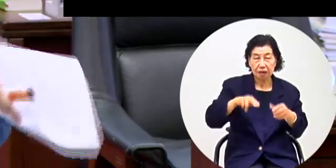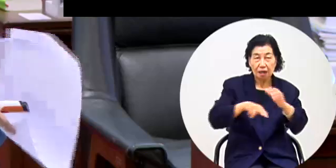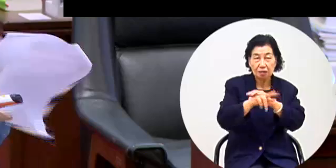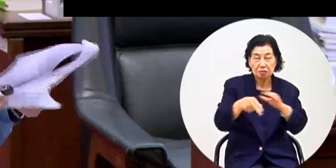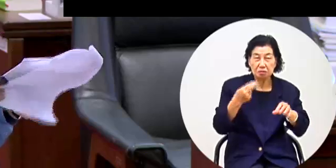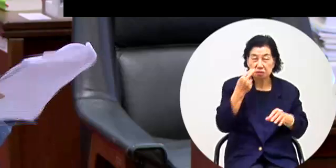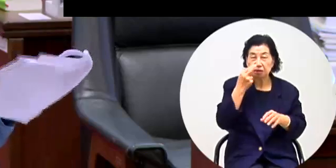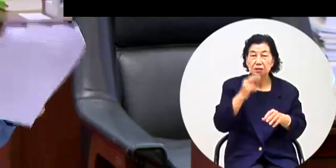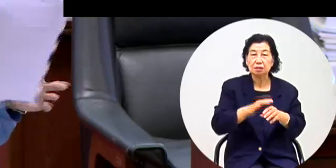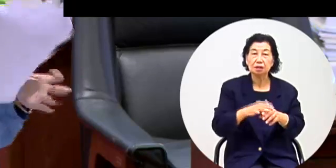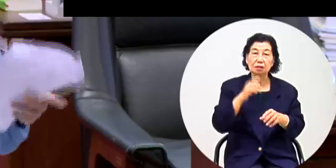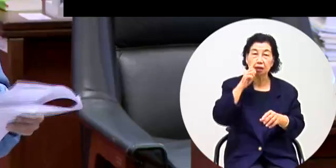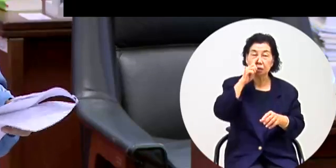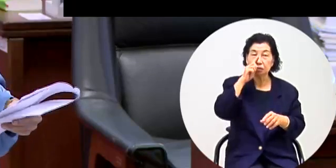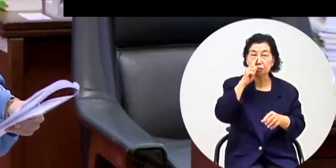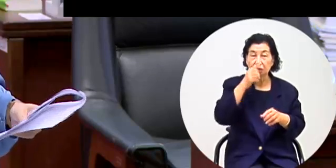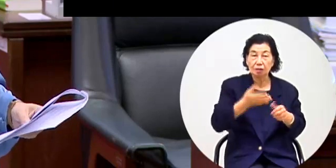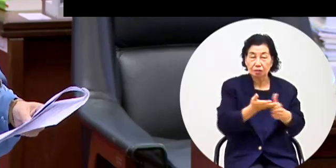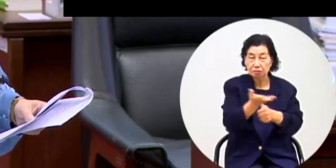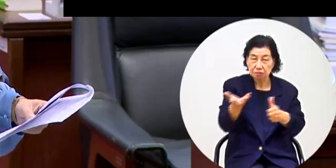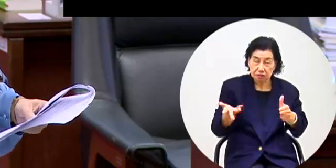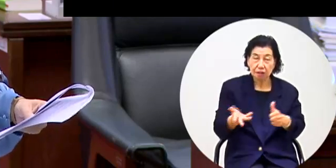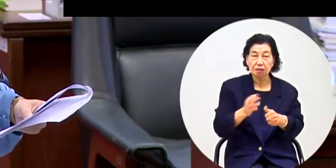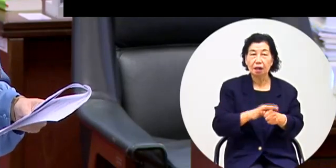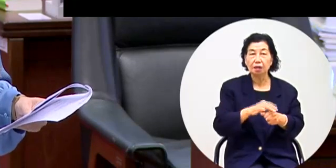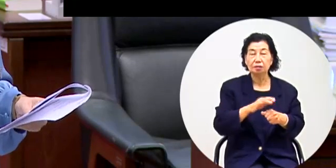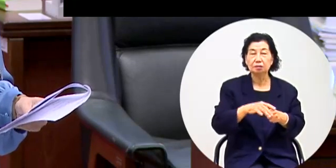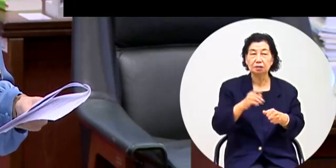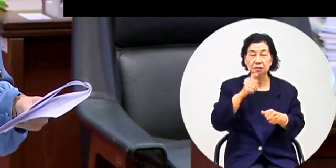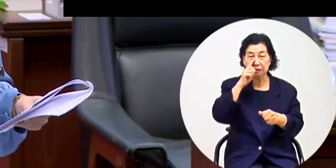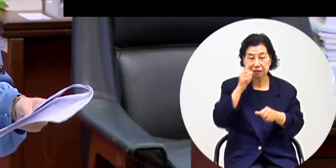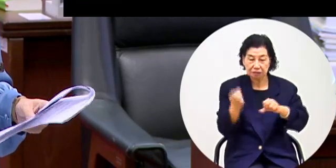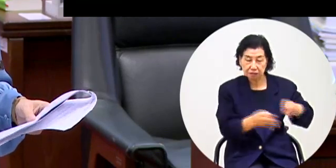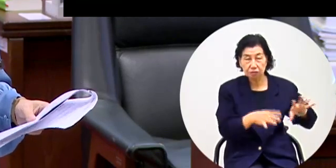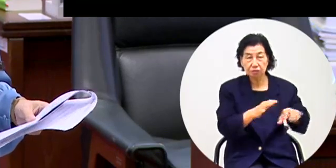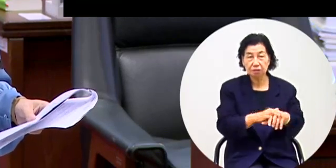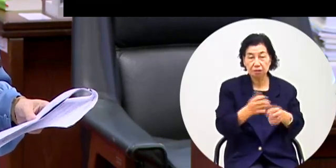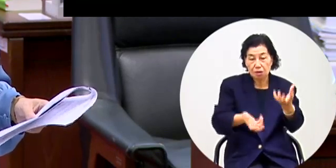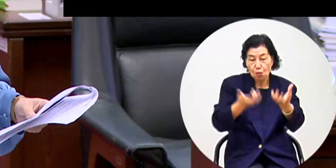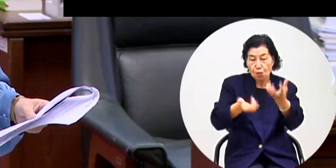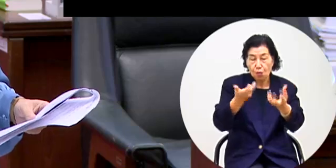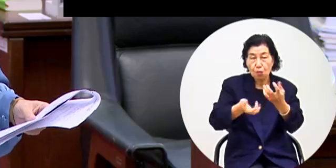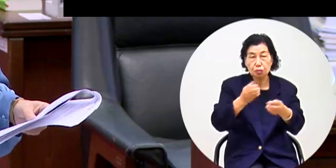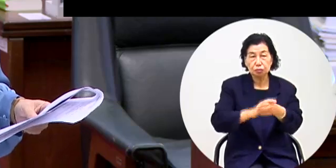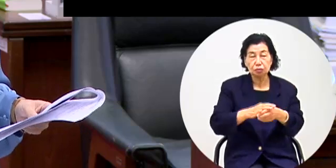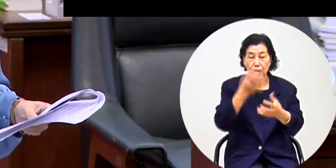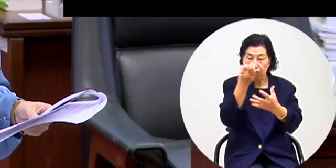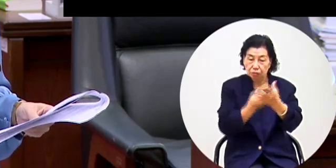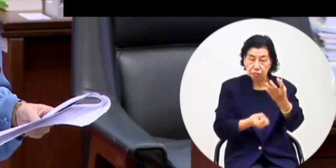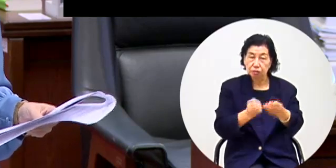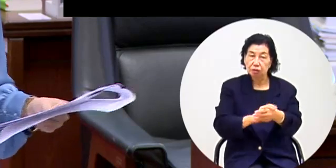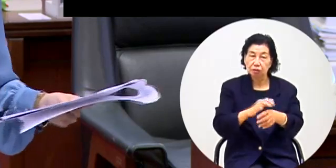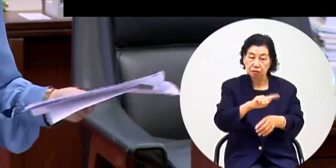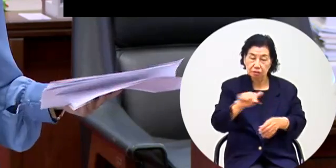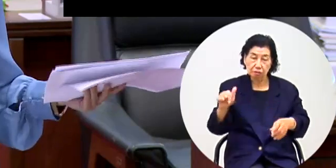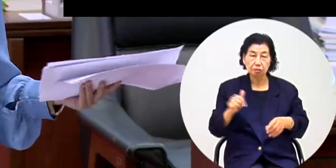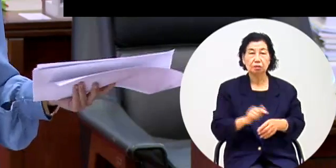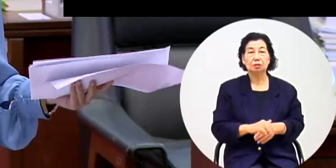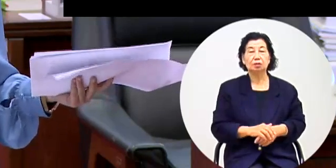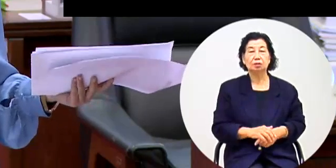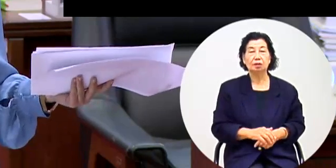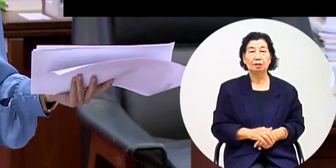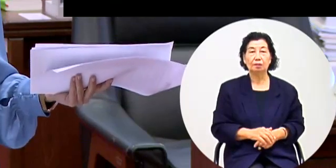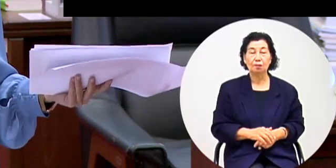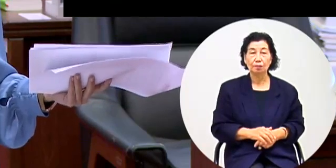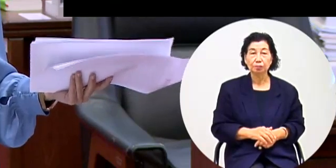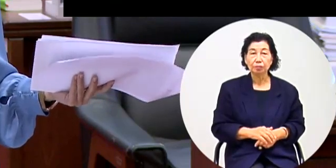渣，这些都是问题。但是呢，高雄市啊，据估计大概3年啊，